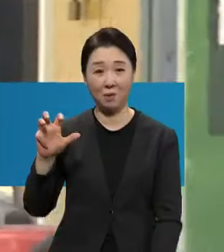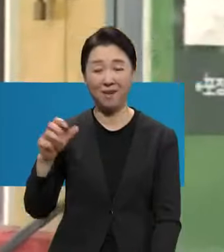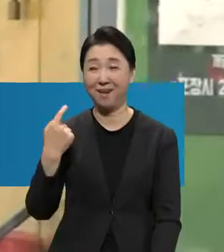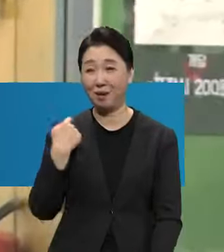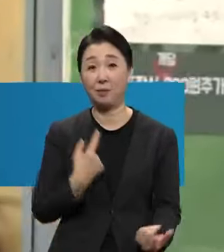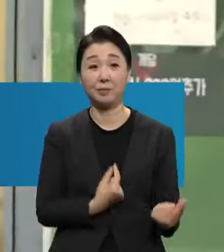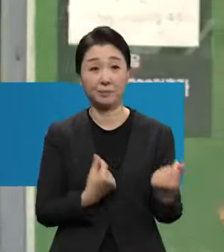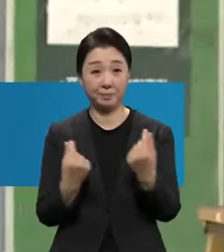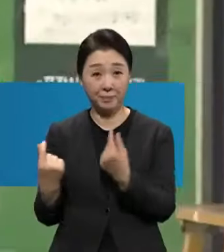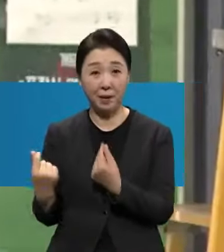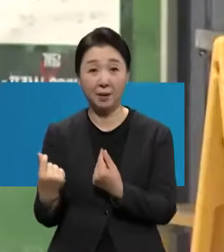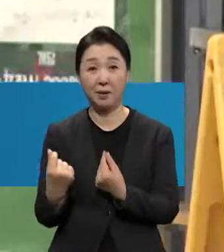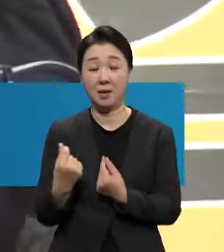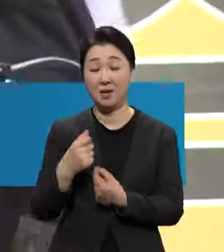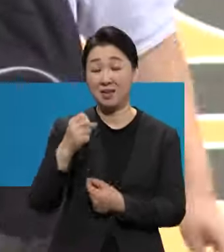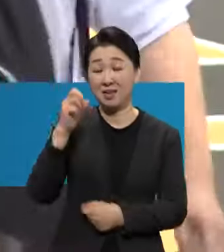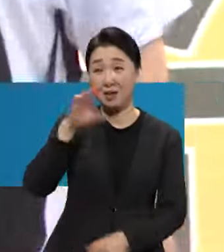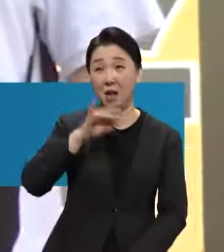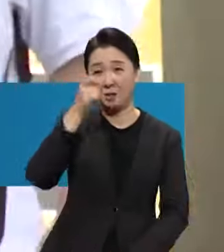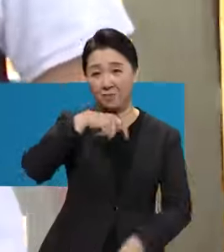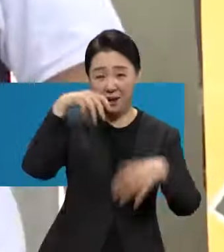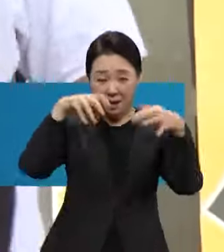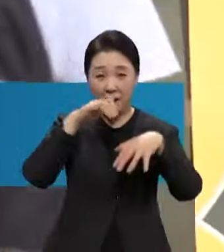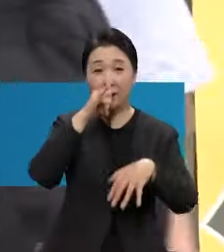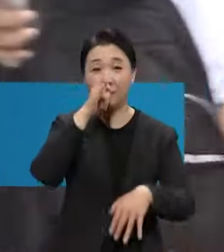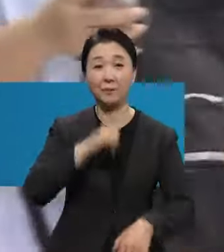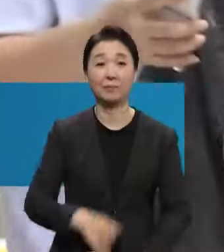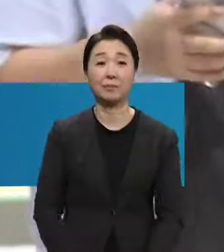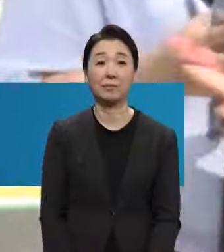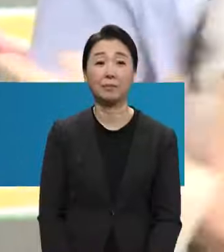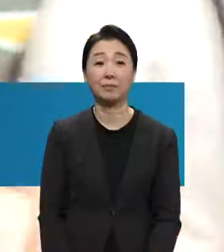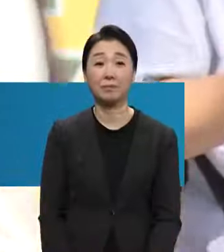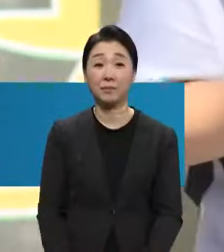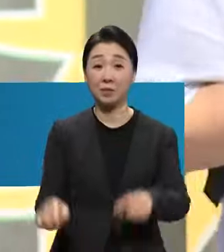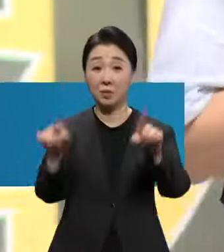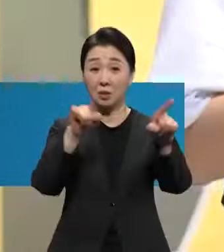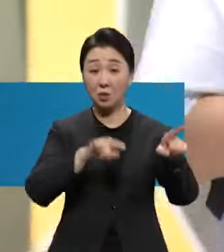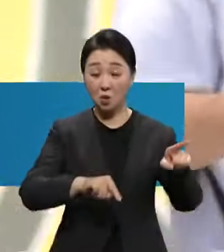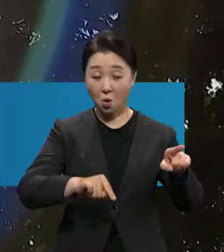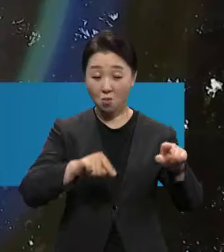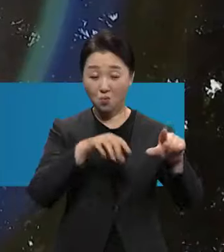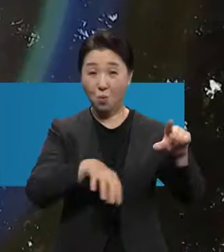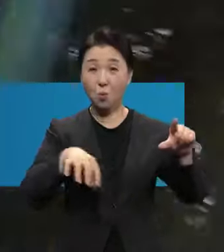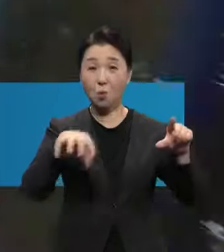등으로 어제와 비슷하겠고 한때 소나기가 내리는 곳도 있겠습니다. 전국